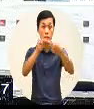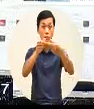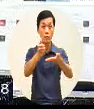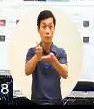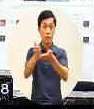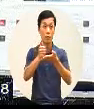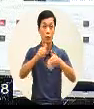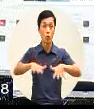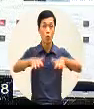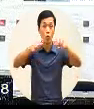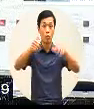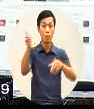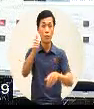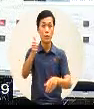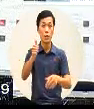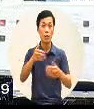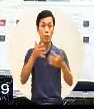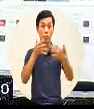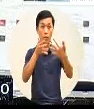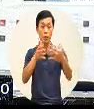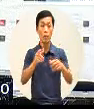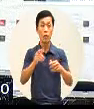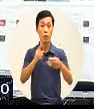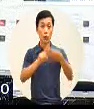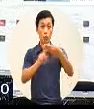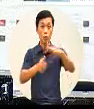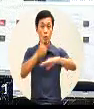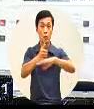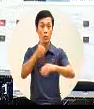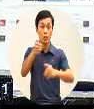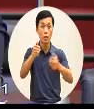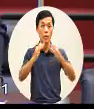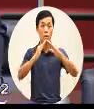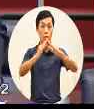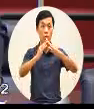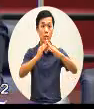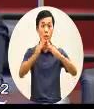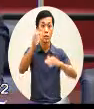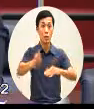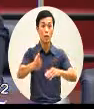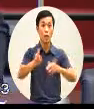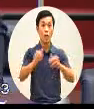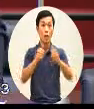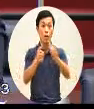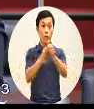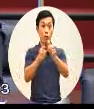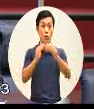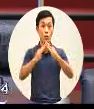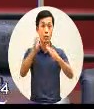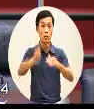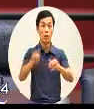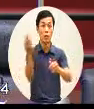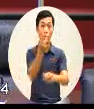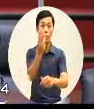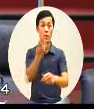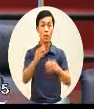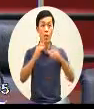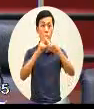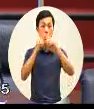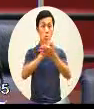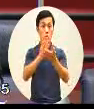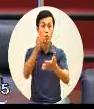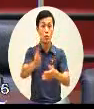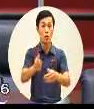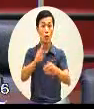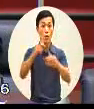两议员，请换的。 啊，多谢主席哦，市长啊，咱三位副市长啊，咱这秘书长，咱这